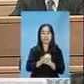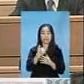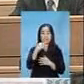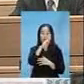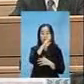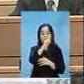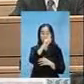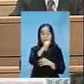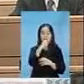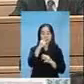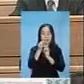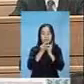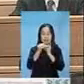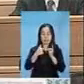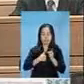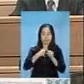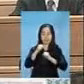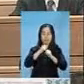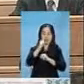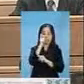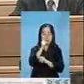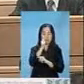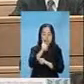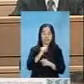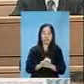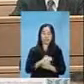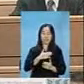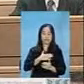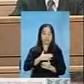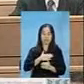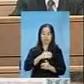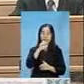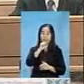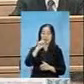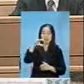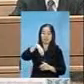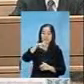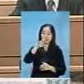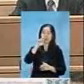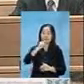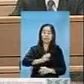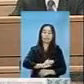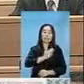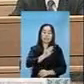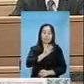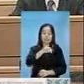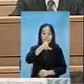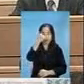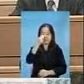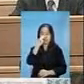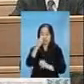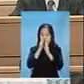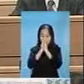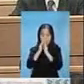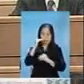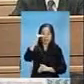ท่านเป็นมวยหลักแต่ในเวทีสภาแห่งนี้ท่านประธานครับเป็นสะพานทรงเกียรติท่านควรกลับไปไหว้พี่เขาเสียสิ